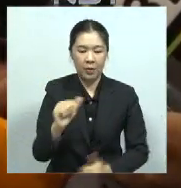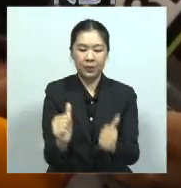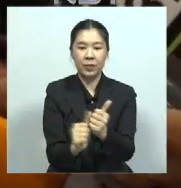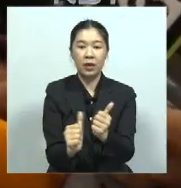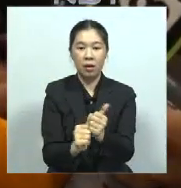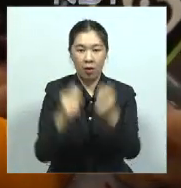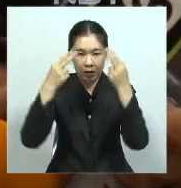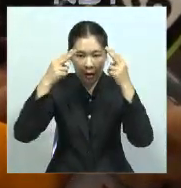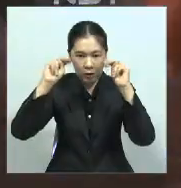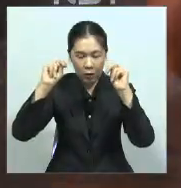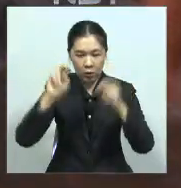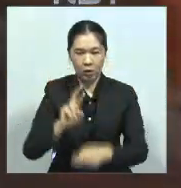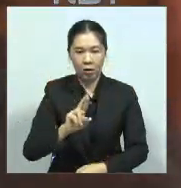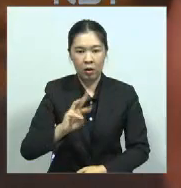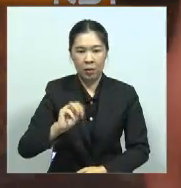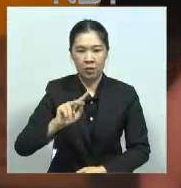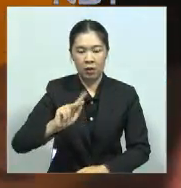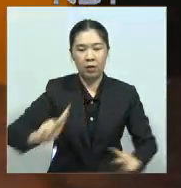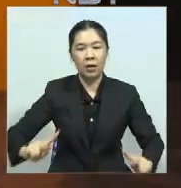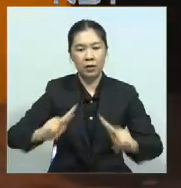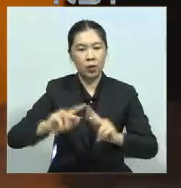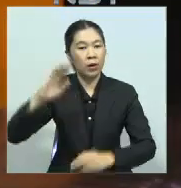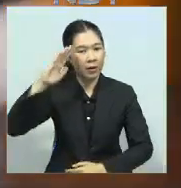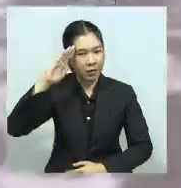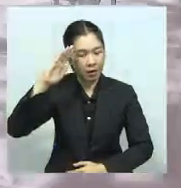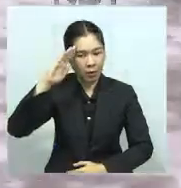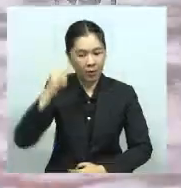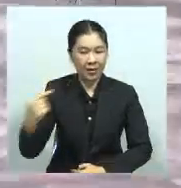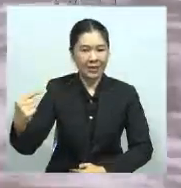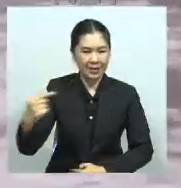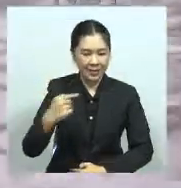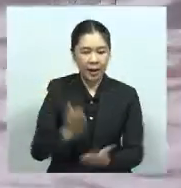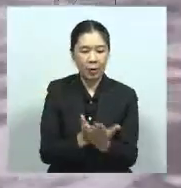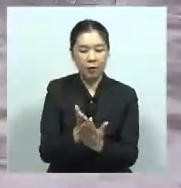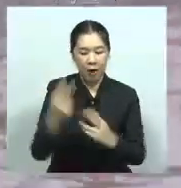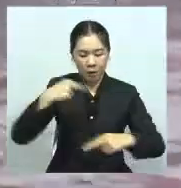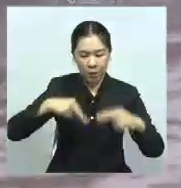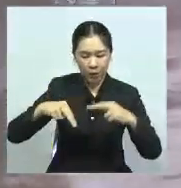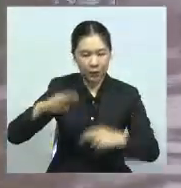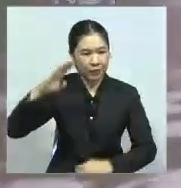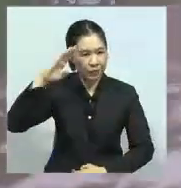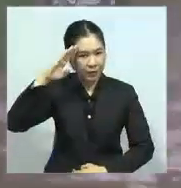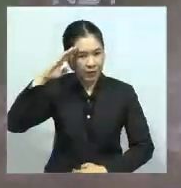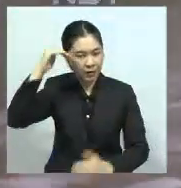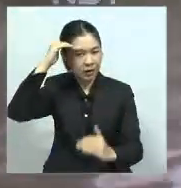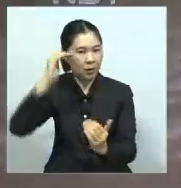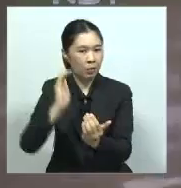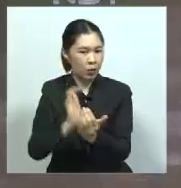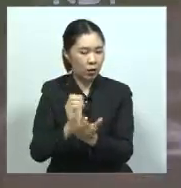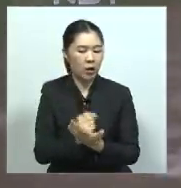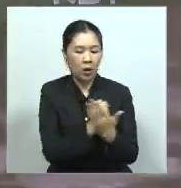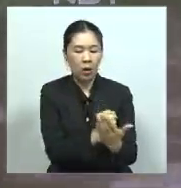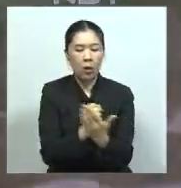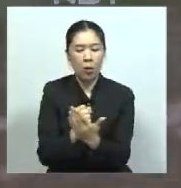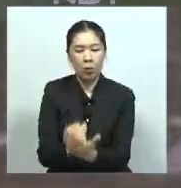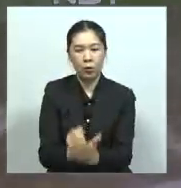รองนายกรัฐมนตรีและรัฐมนตรีว่าการกระทรวงกลาโหมสั่งการให้ฝ่ายปกครองทหารตำรวจกระจายกำลังลงไปช่ว